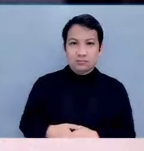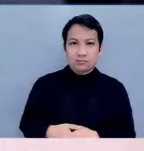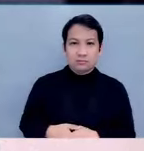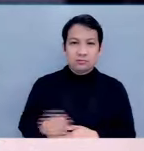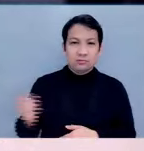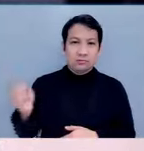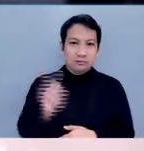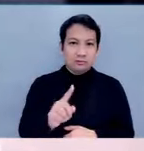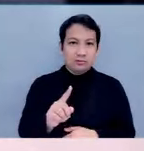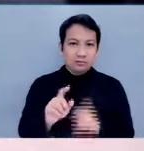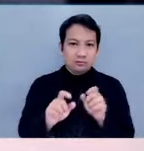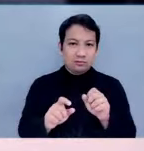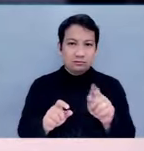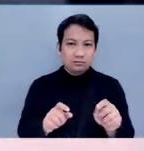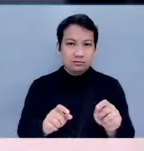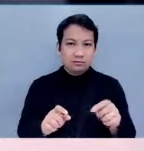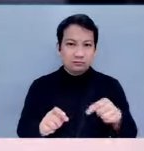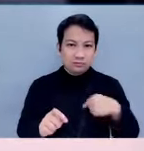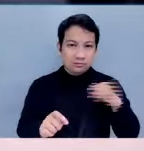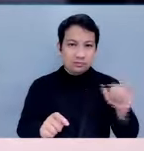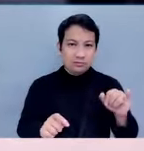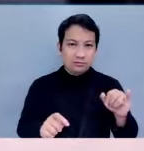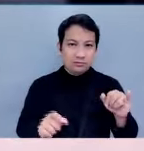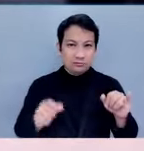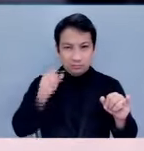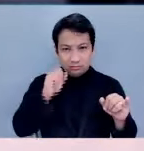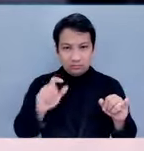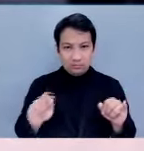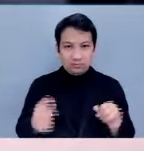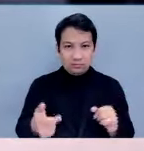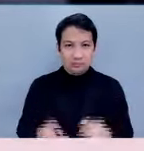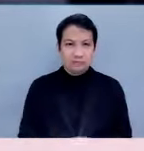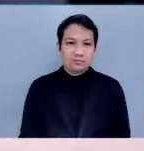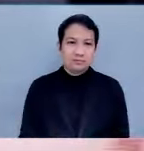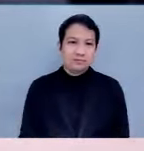set, ako si Iya, siya si Seth. Kaya ang dami nilang take.